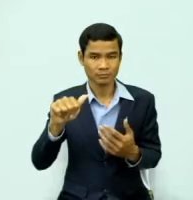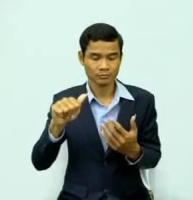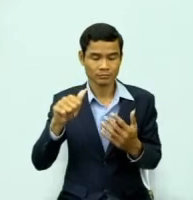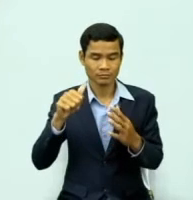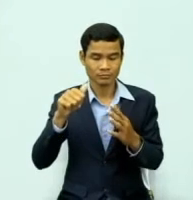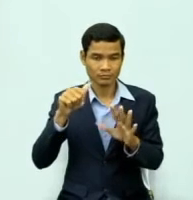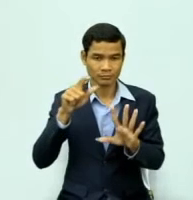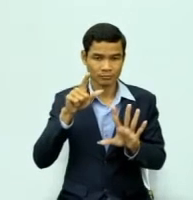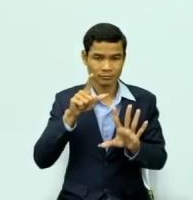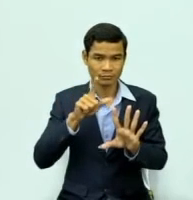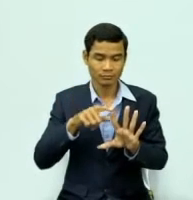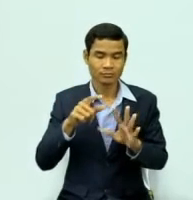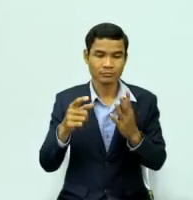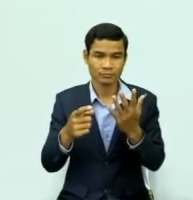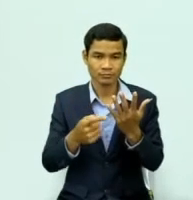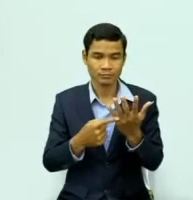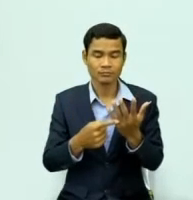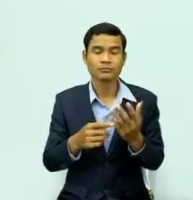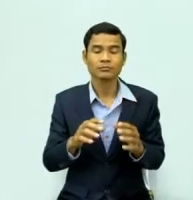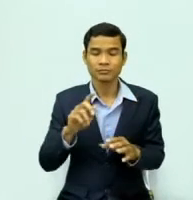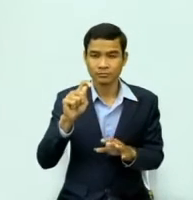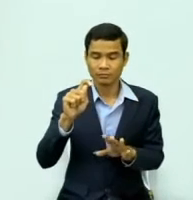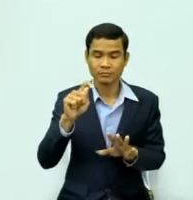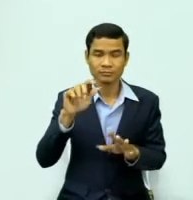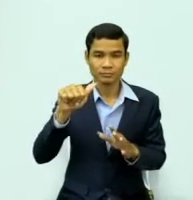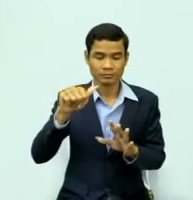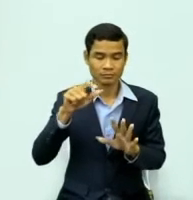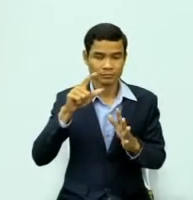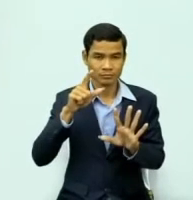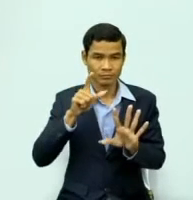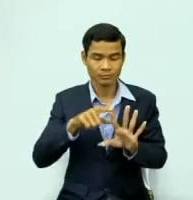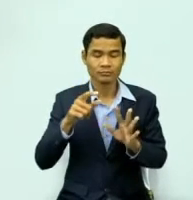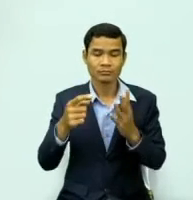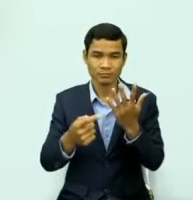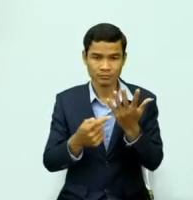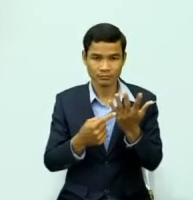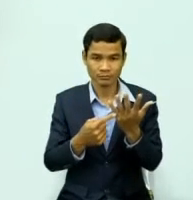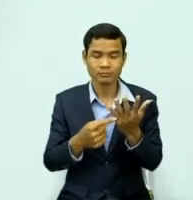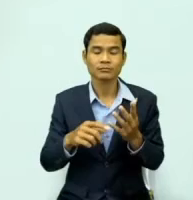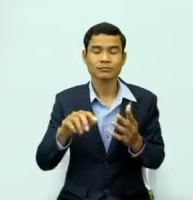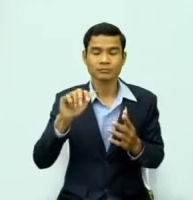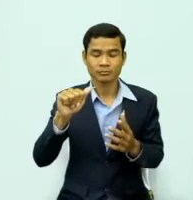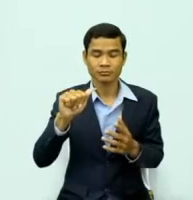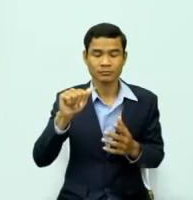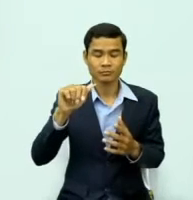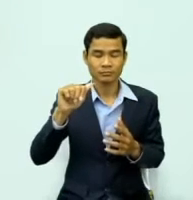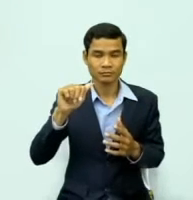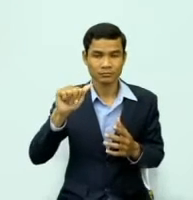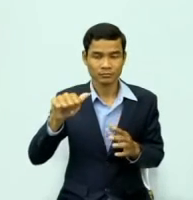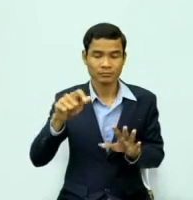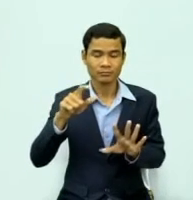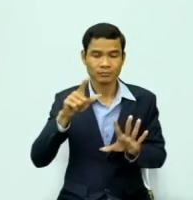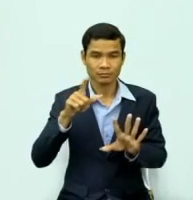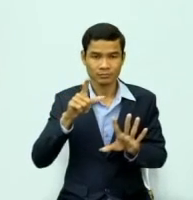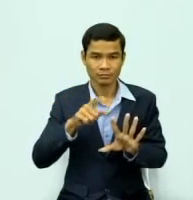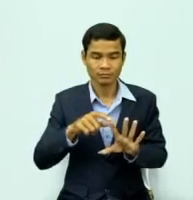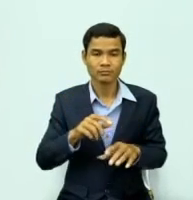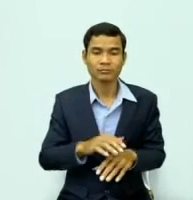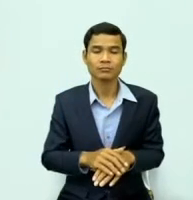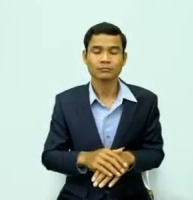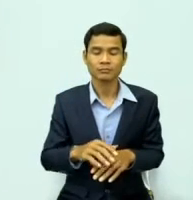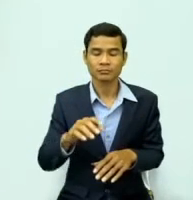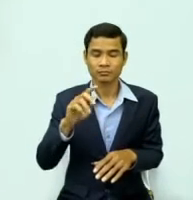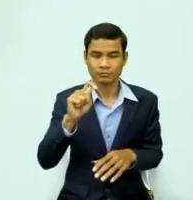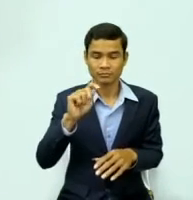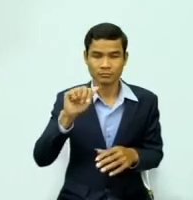rớ chà nhỏ ái nhài rớ nhỏ chà an thá rớ